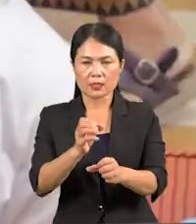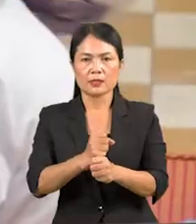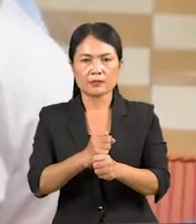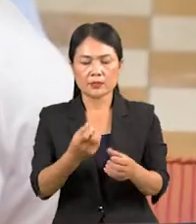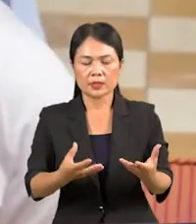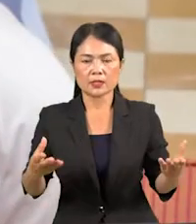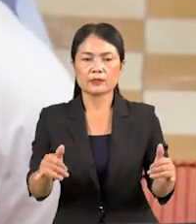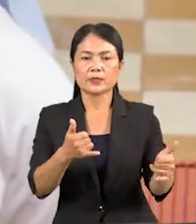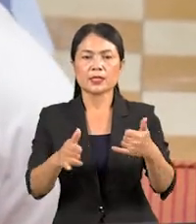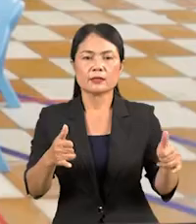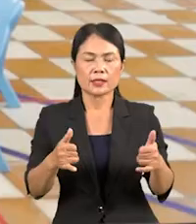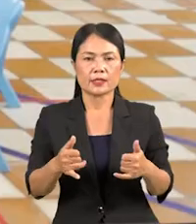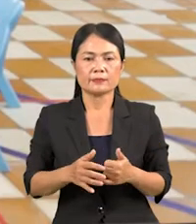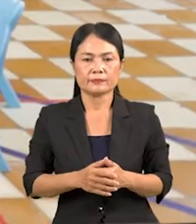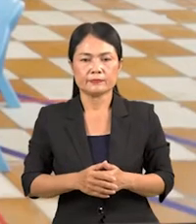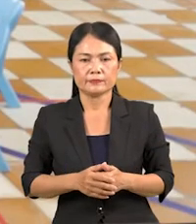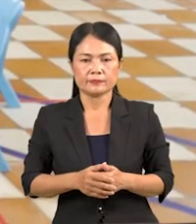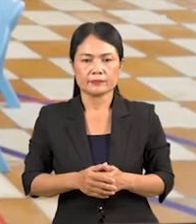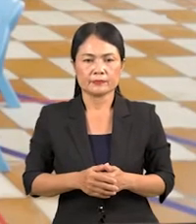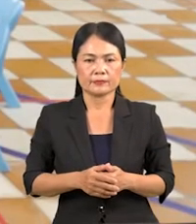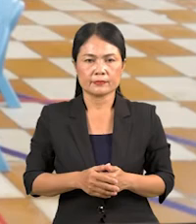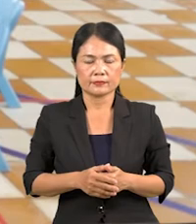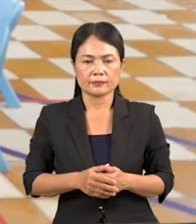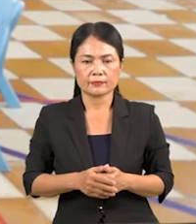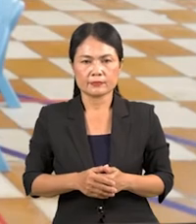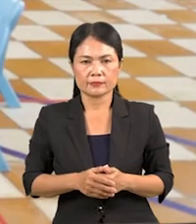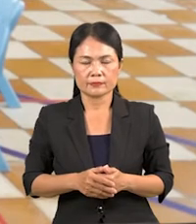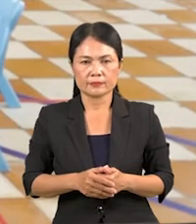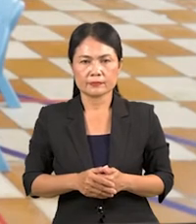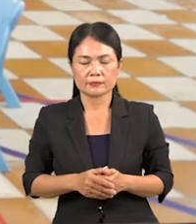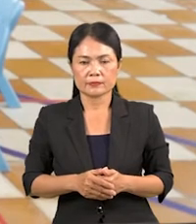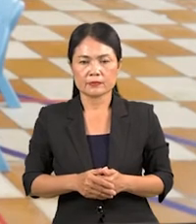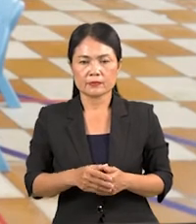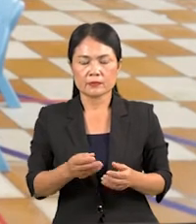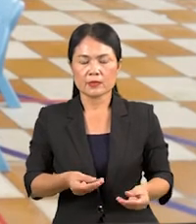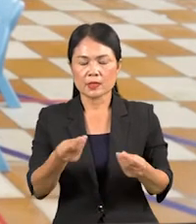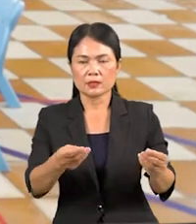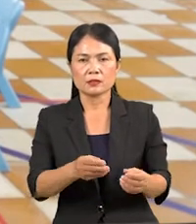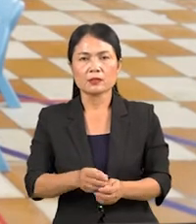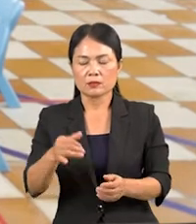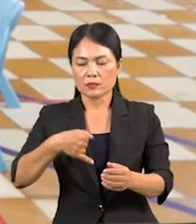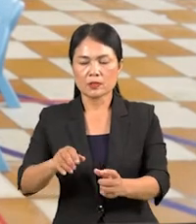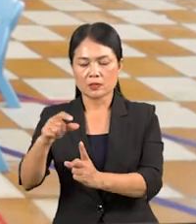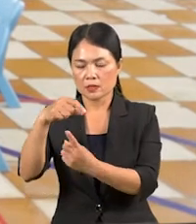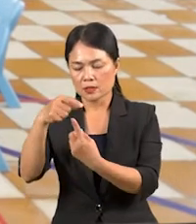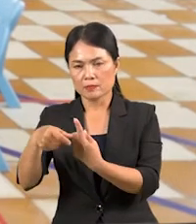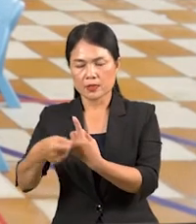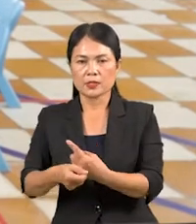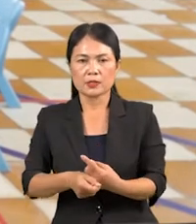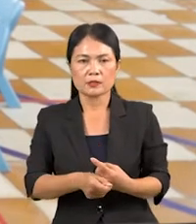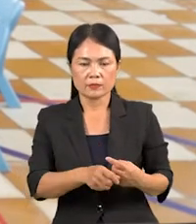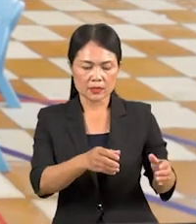សំភារៈលេងហើយណាកូនណាតោះណាកូនណាក្រុមកូនចេកក្រុមកូន